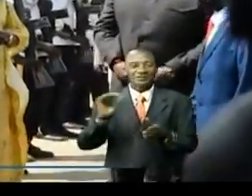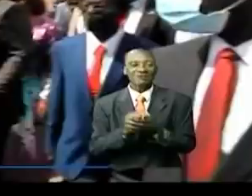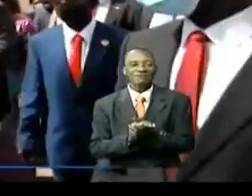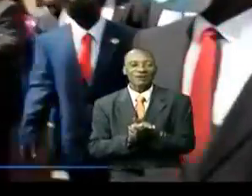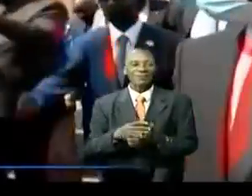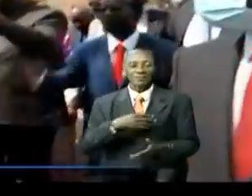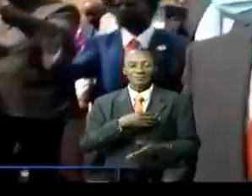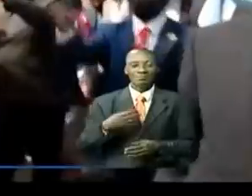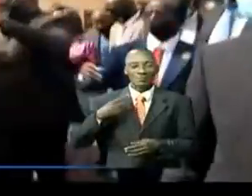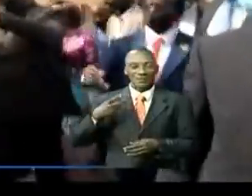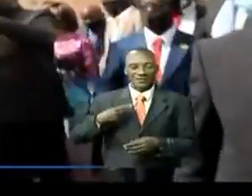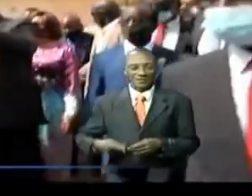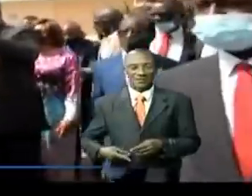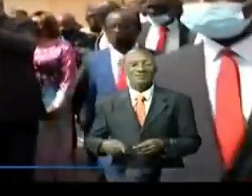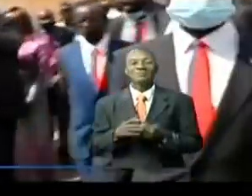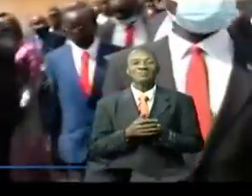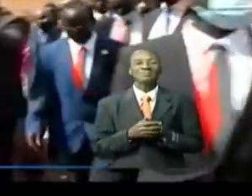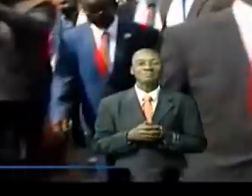l'ovationner.